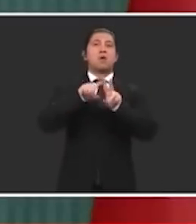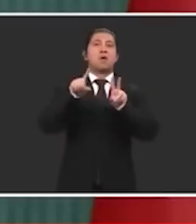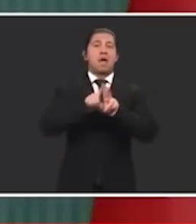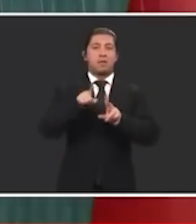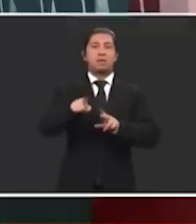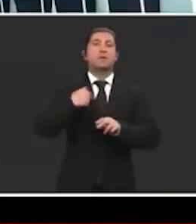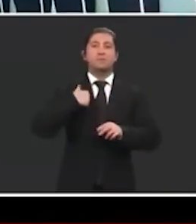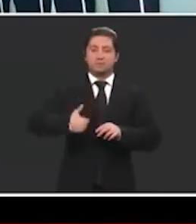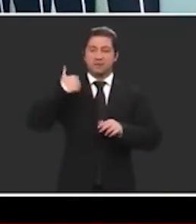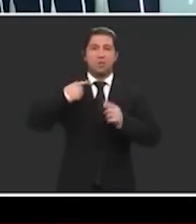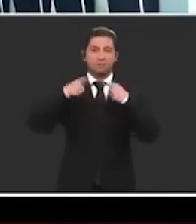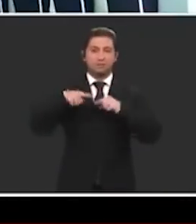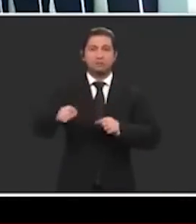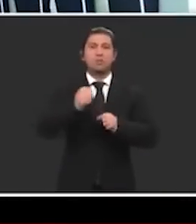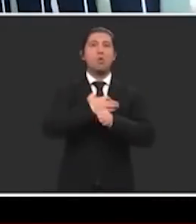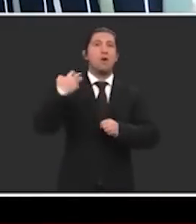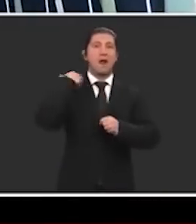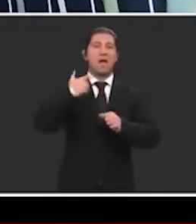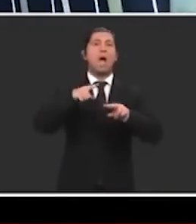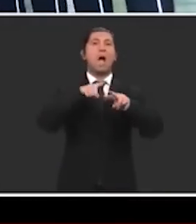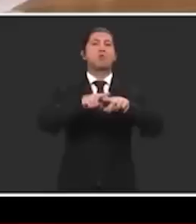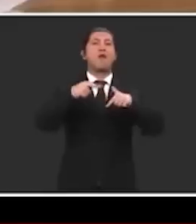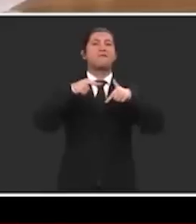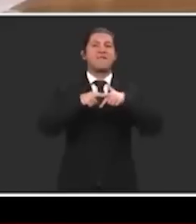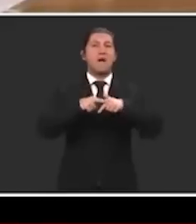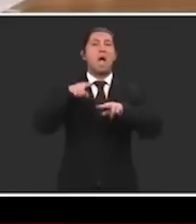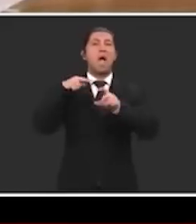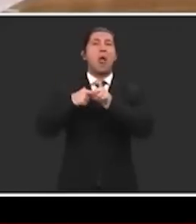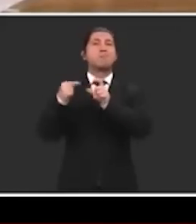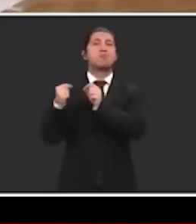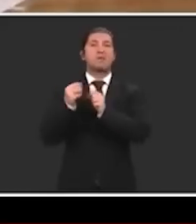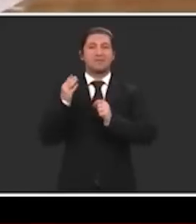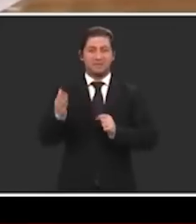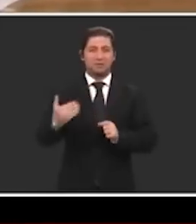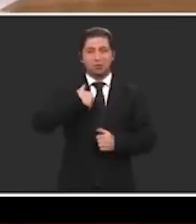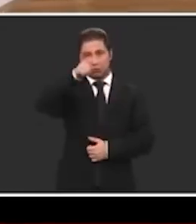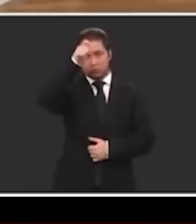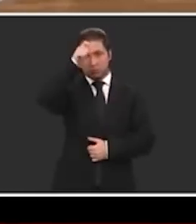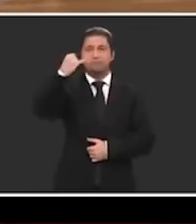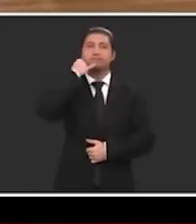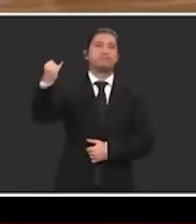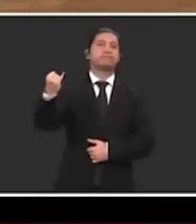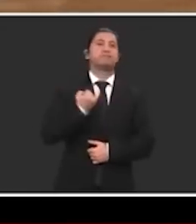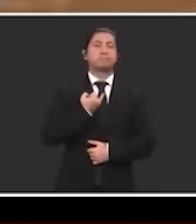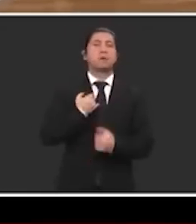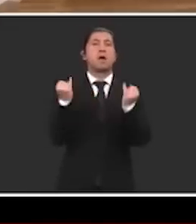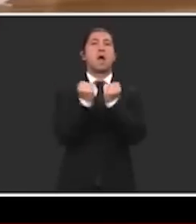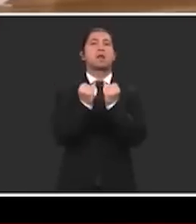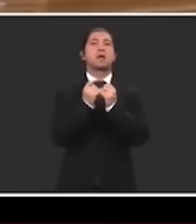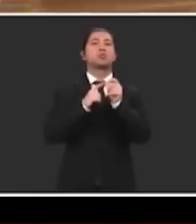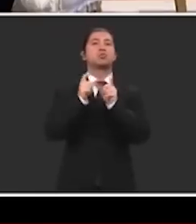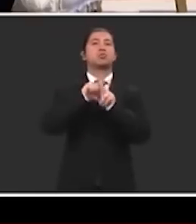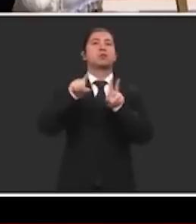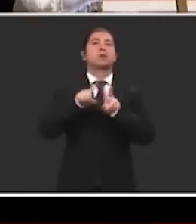Konseyi Başkanı Orgeneral Abdülfettah El Burhan'ın ülkemizi ziyaretinde kardeş Sudan